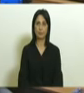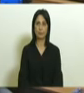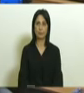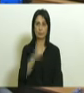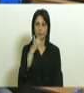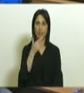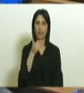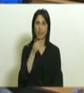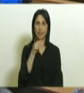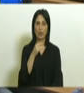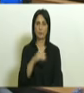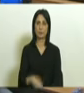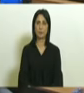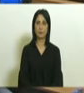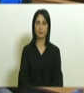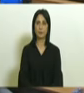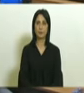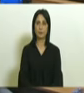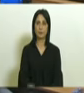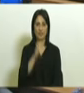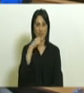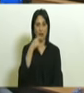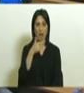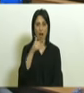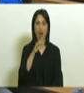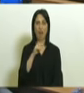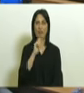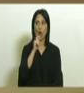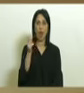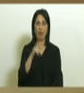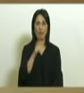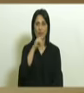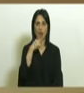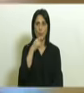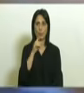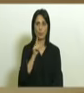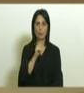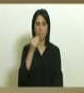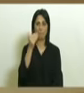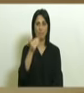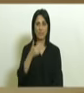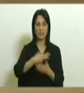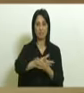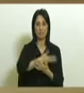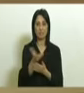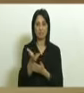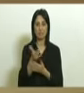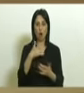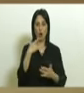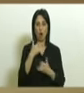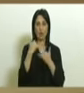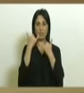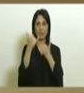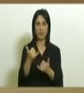ბატონო გიორგი, ესე იგი, ვერ ამბობთ რომ გავრილოს ვერ შემოუშვებდიო და ვერც იმას ამბობთ რომ მისთვის პურმარილის გაშლა და კონცერტის